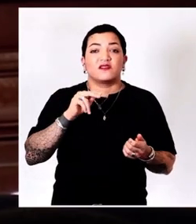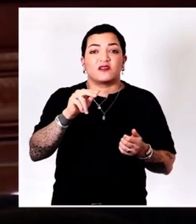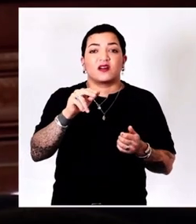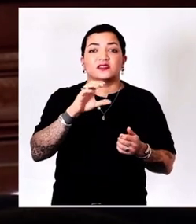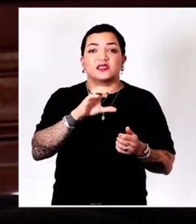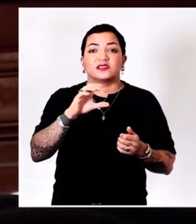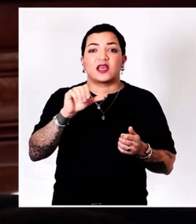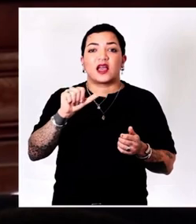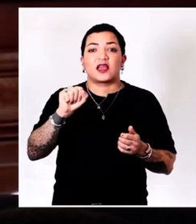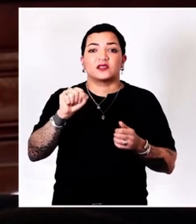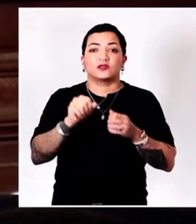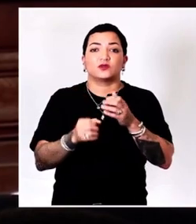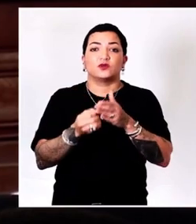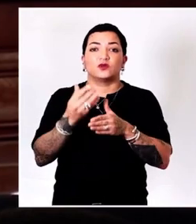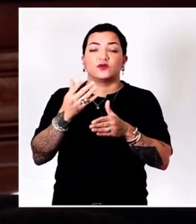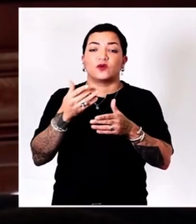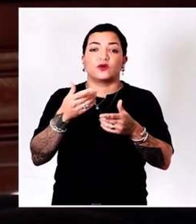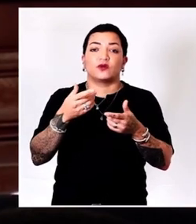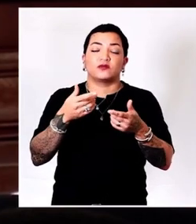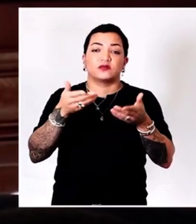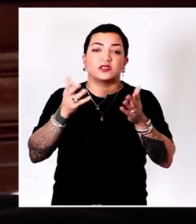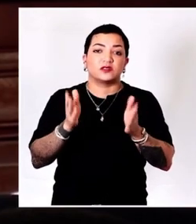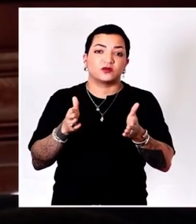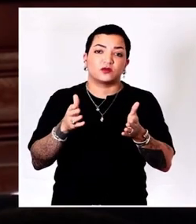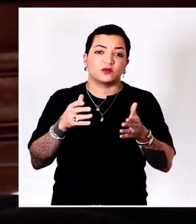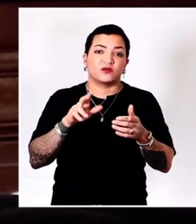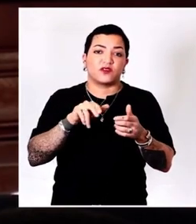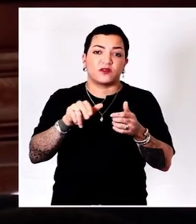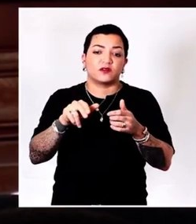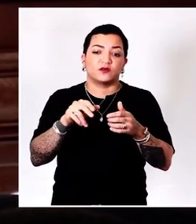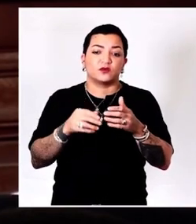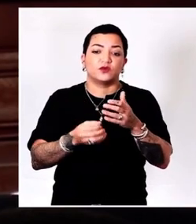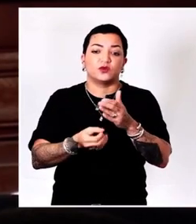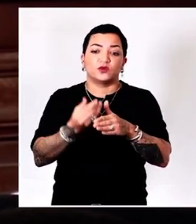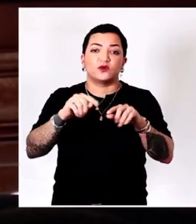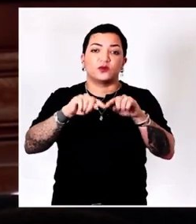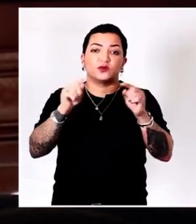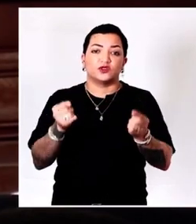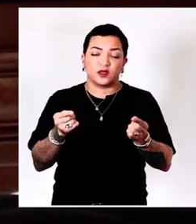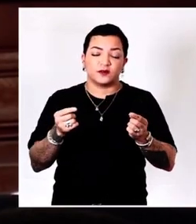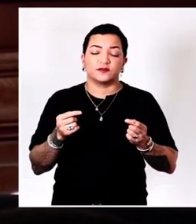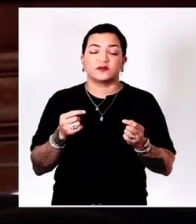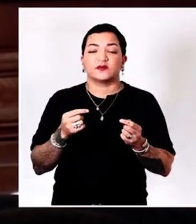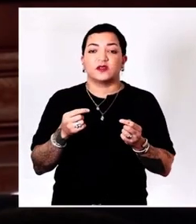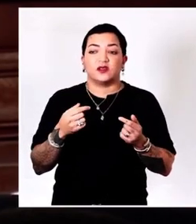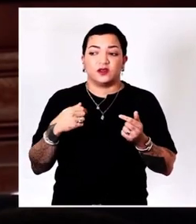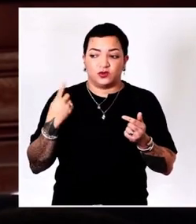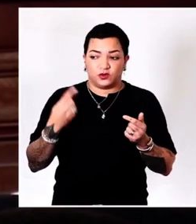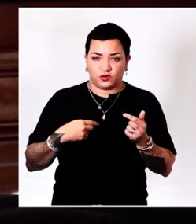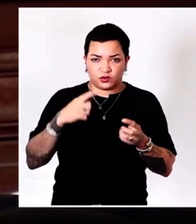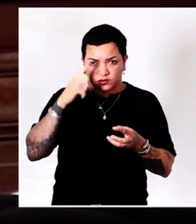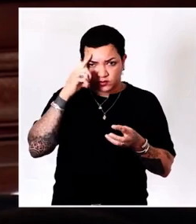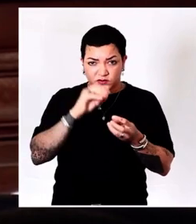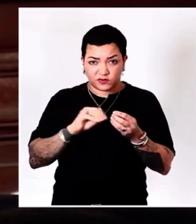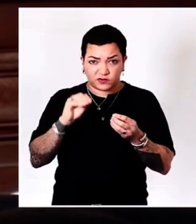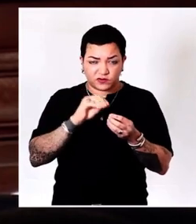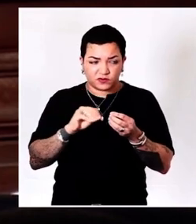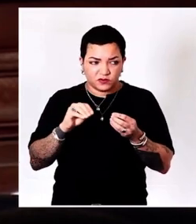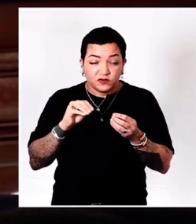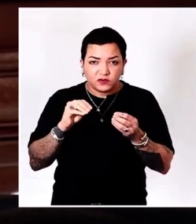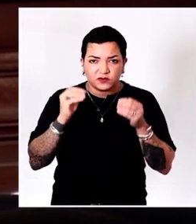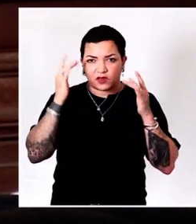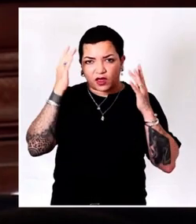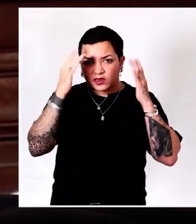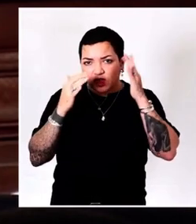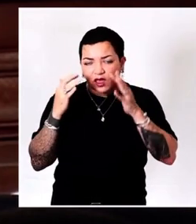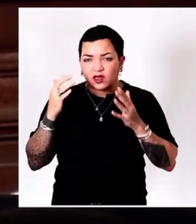CCAS, puisque le pôle senior bascule désormais dans le CCAS, nous nous interrogeons avec inquiétude sur